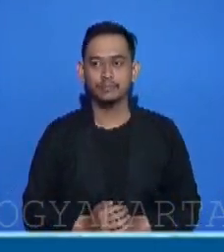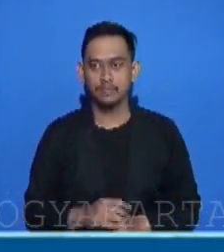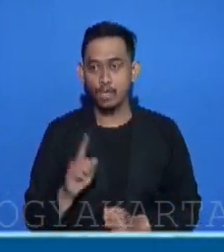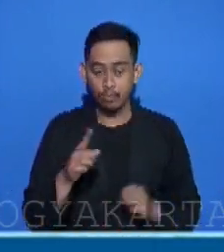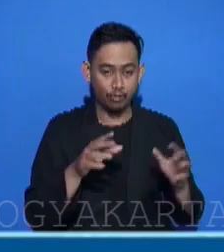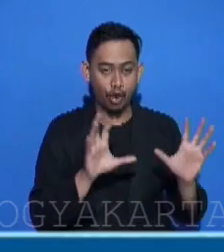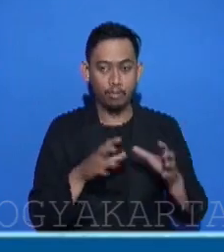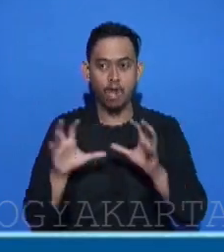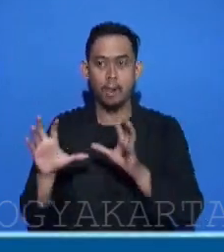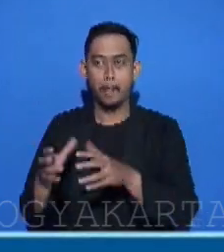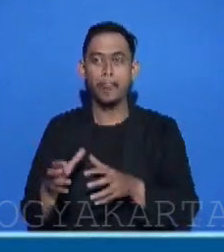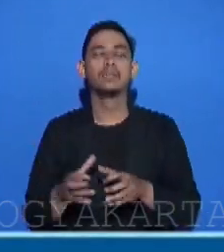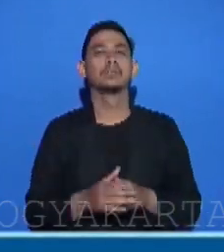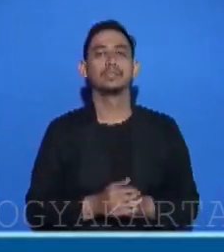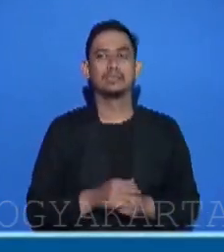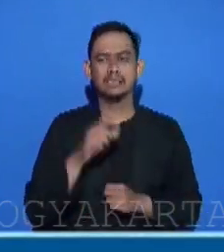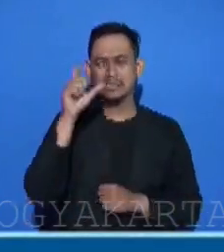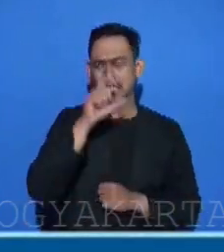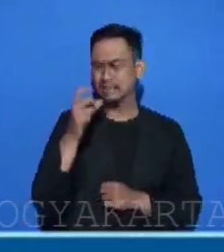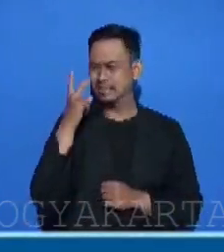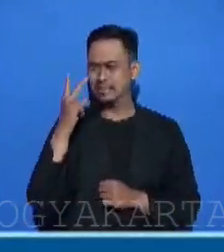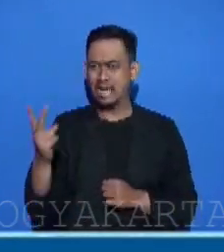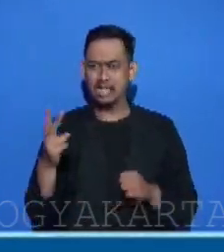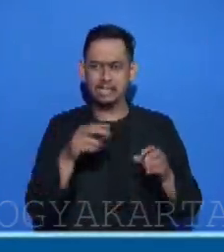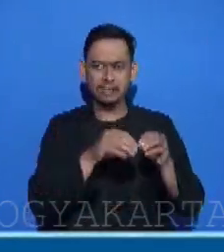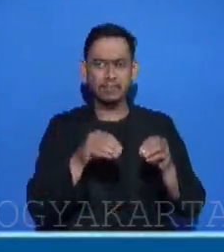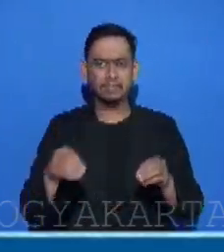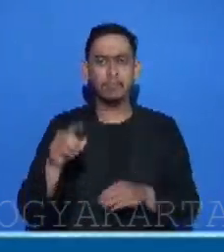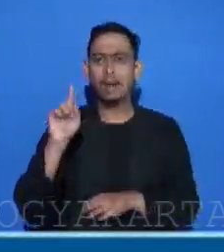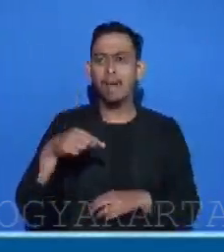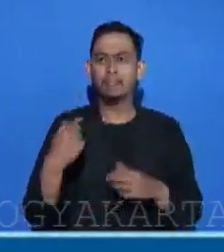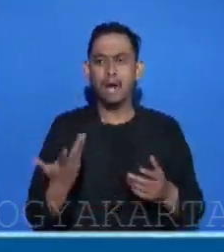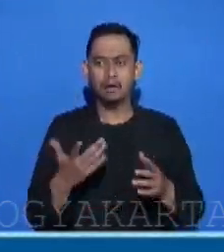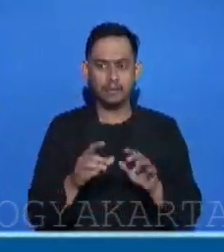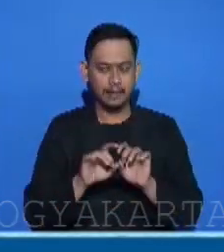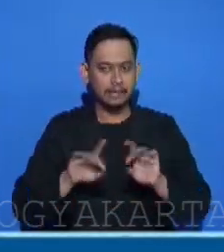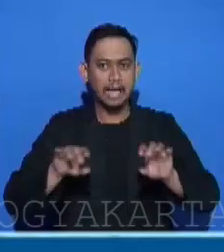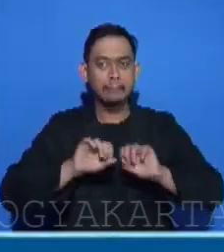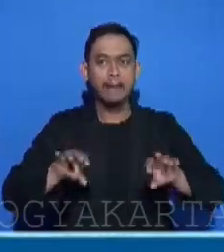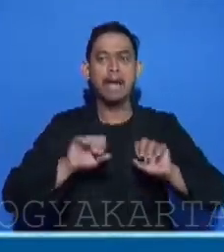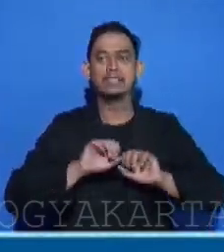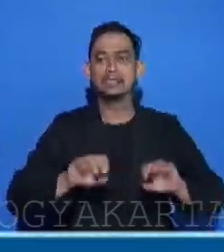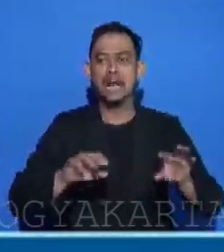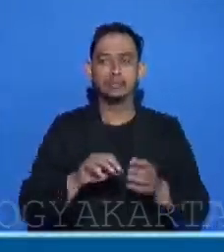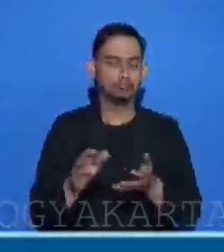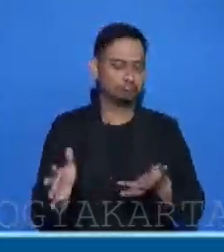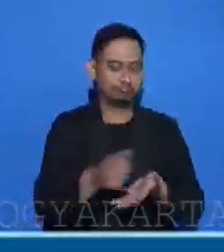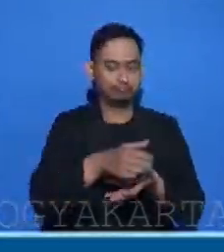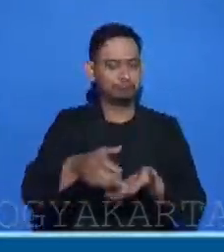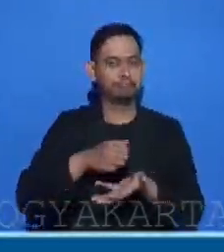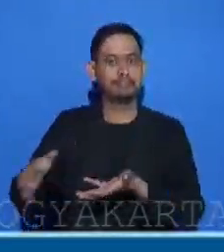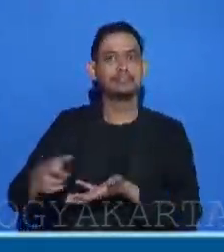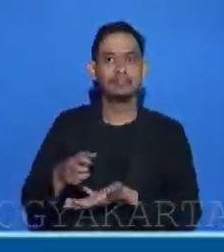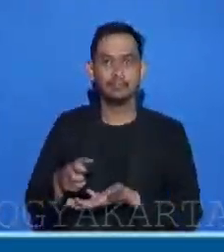ngeterpaken coro budidaya dangsul kanthi nindakaken pengendalian hama terpadu wiwit saking winih enggo pasca